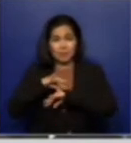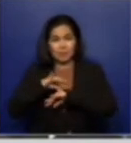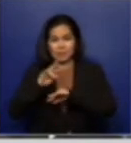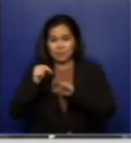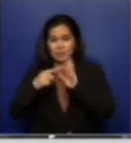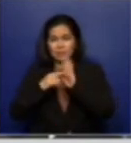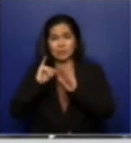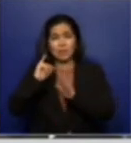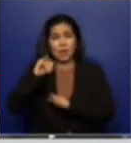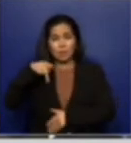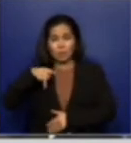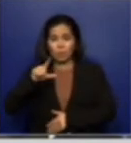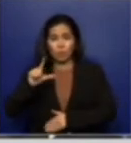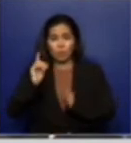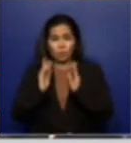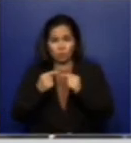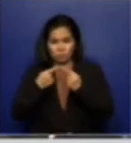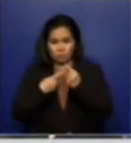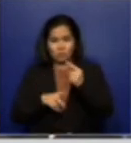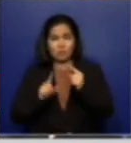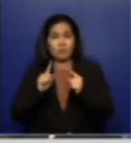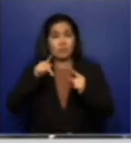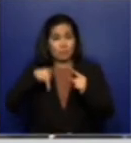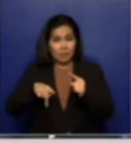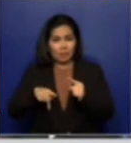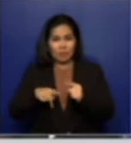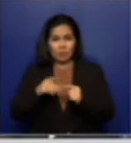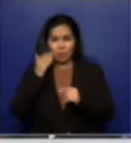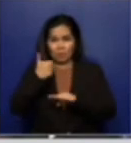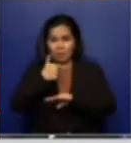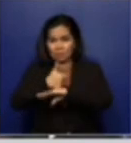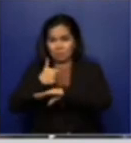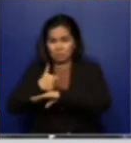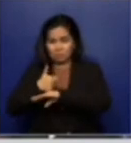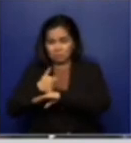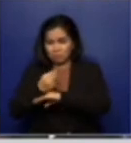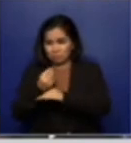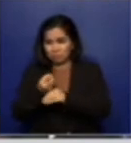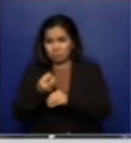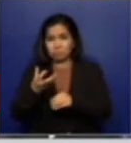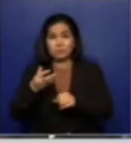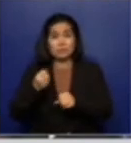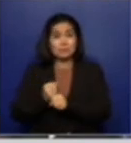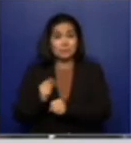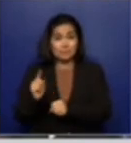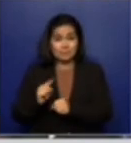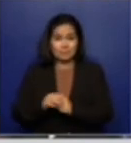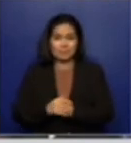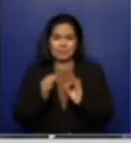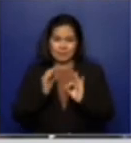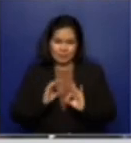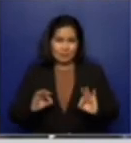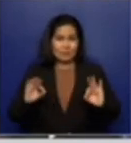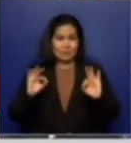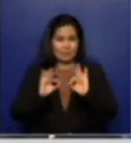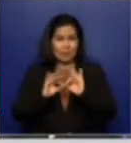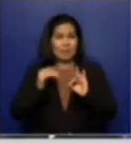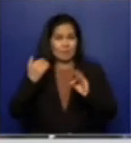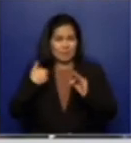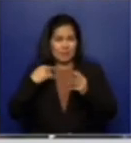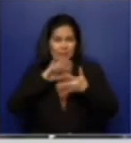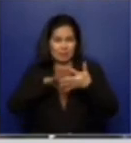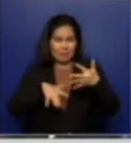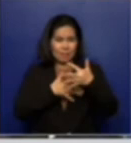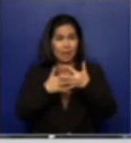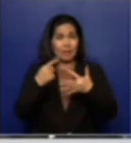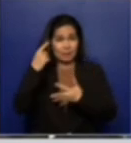พันคนต่อไปคงเห็นอธิบดีเต็มกองทัพและที่สำคัญที่สุดเขาได้วางแผนให้นายทหารเหล่